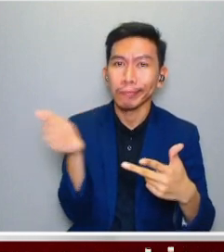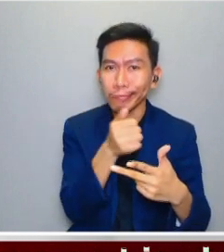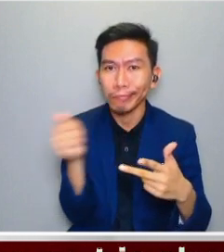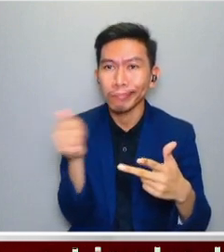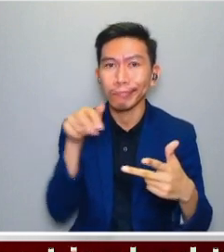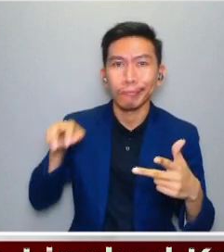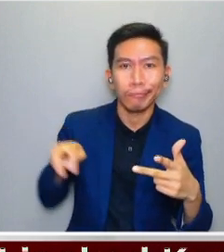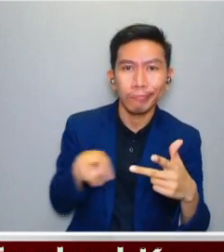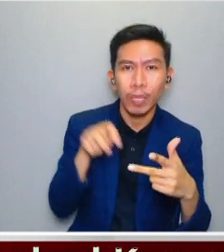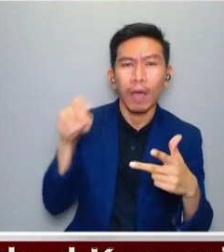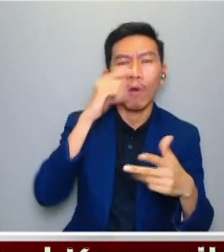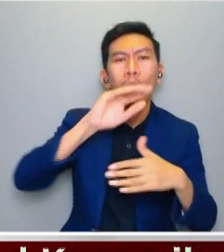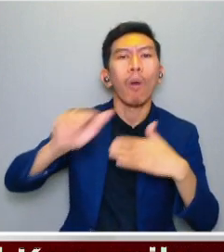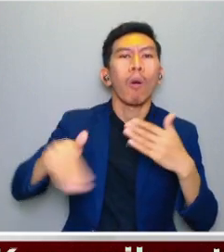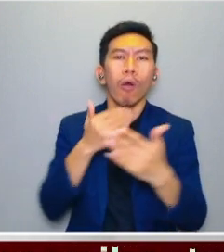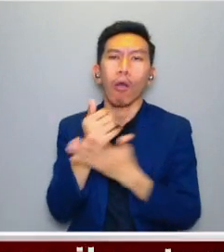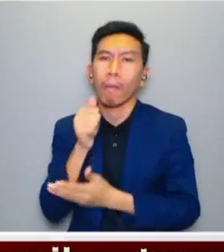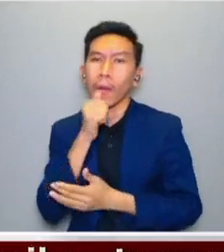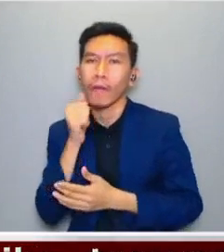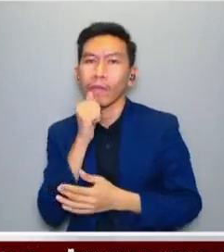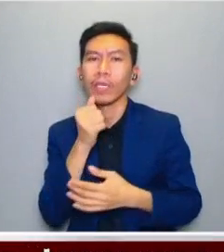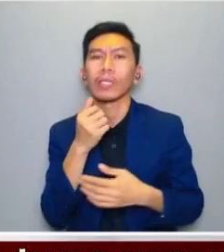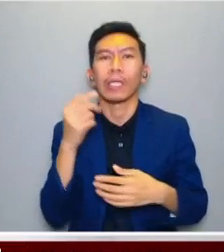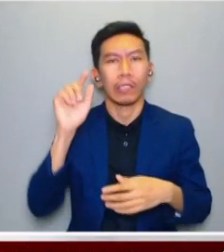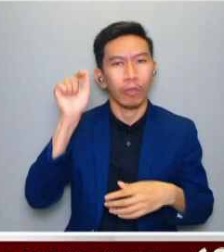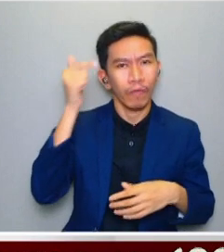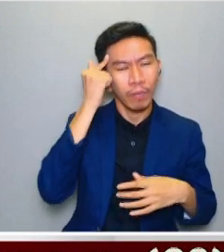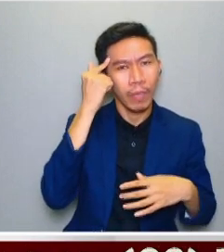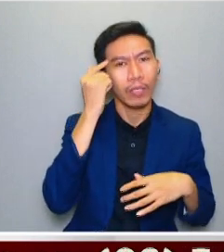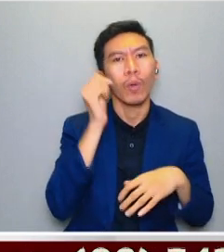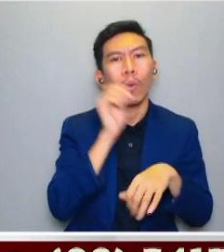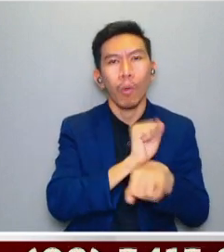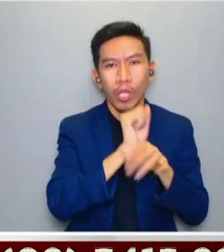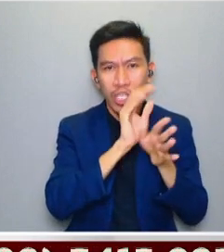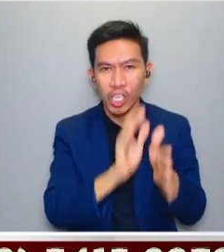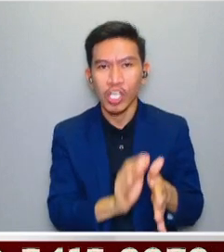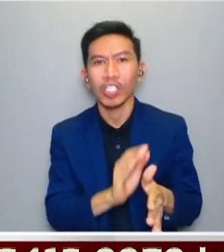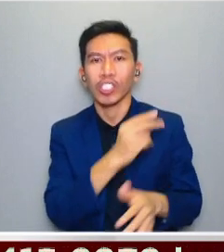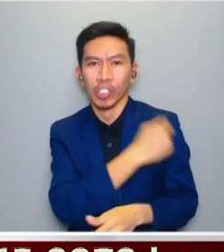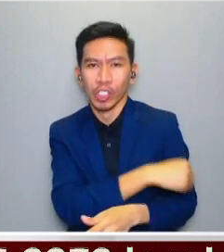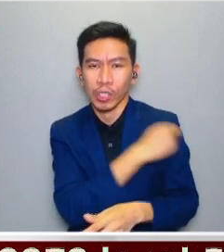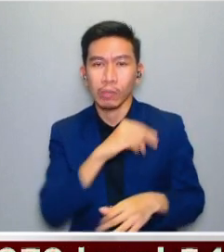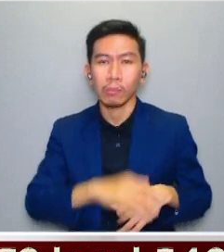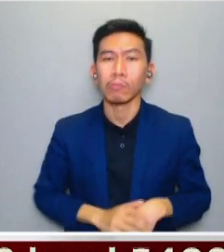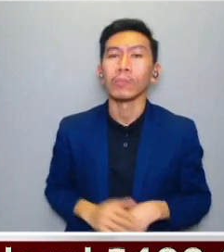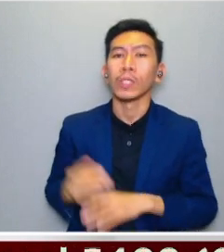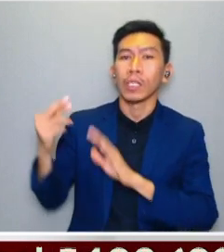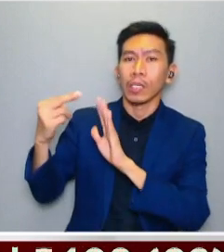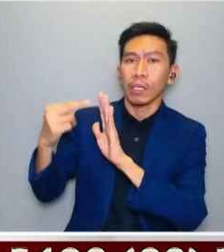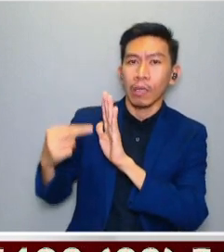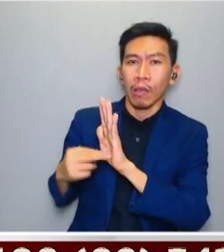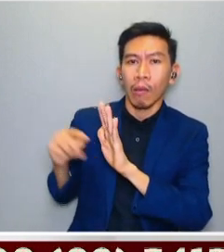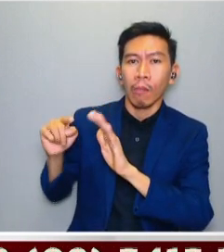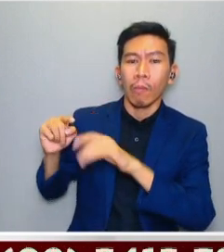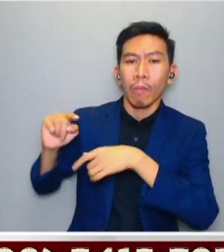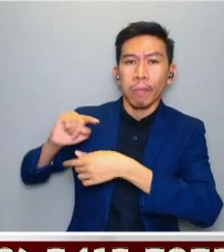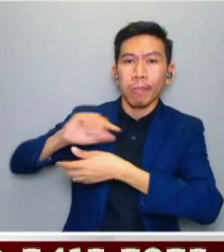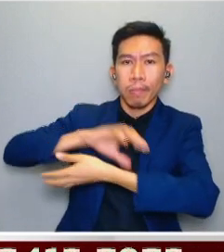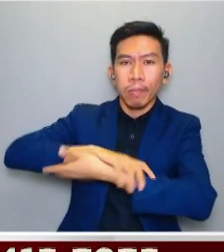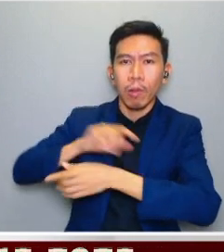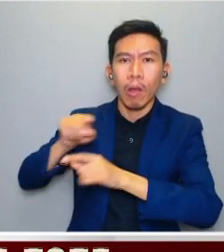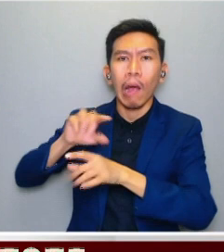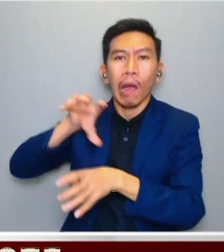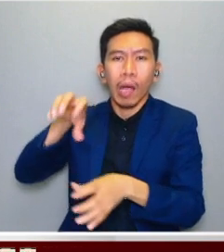sa lahat ng private at public health workers. Sa ilalim ng batas, kabilang sa binabanggit na public health workers, ang mga nakatoka